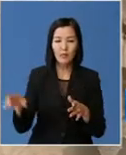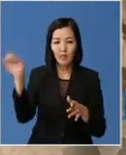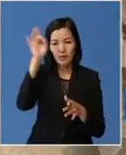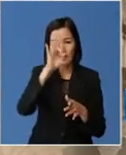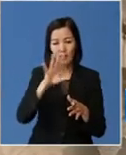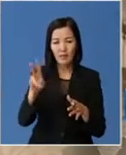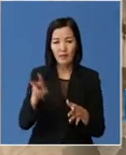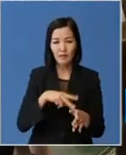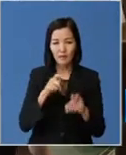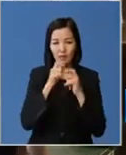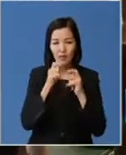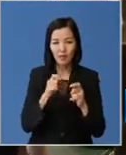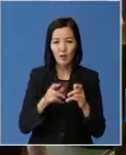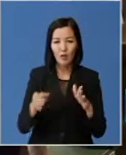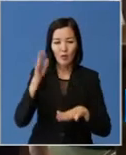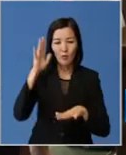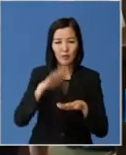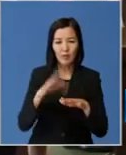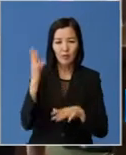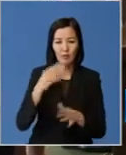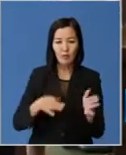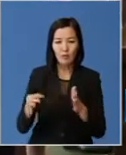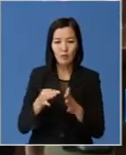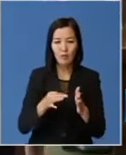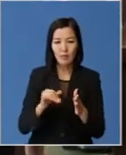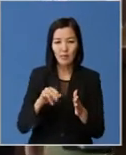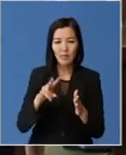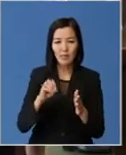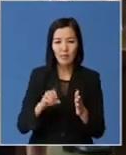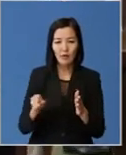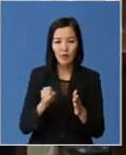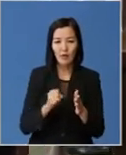берді. Кездесу барысында облыс әкімі Алматы облысының оның ішінде Іле